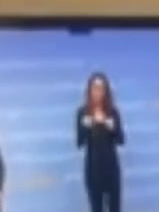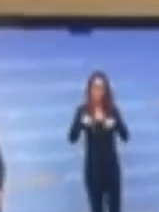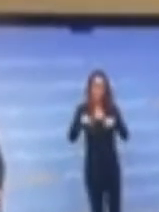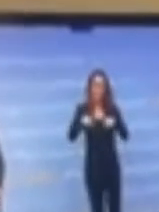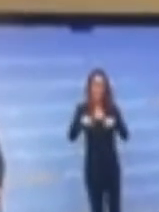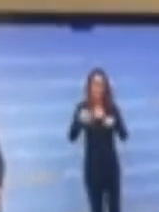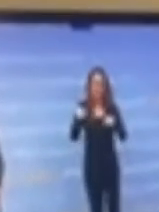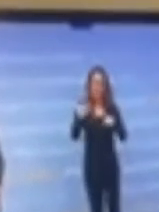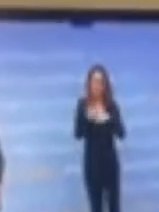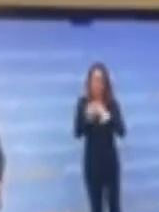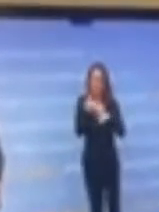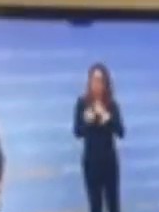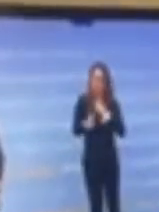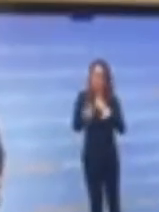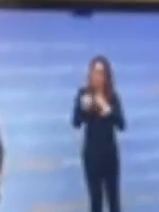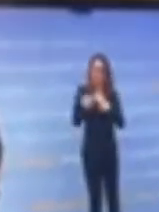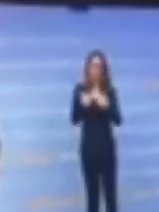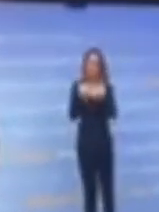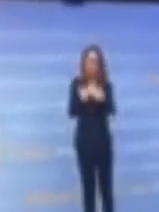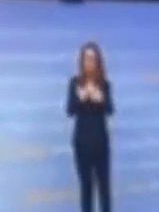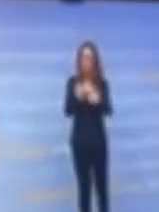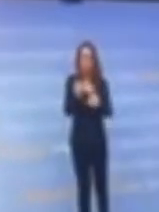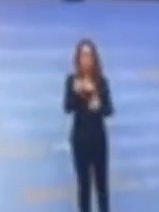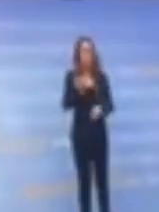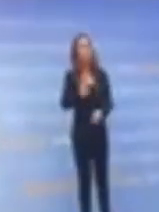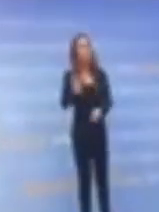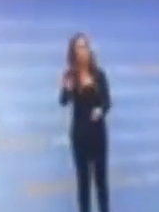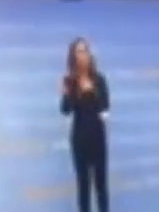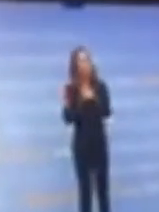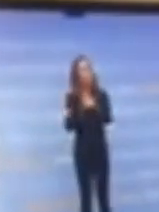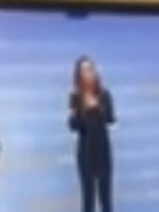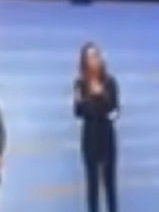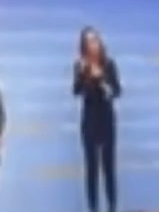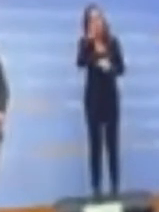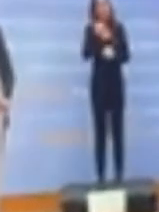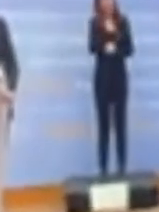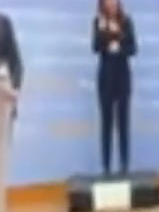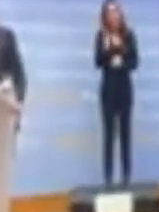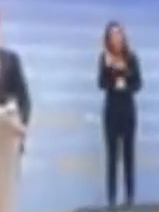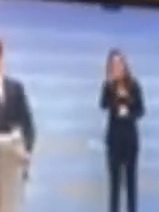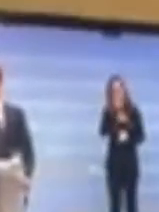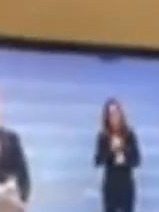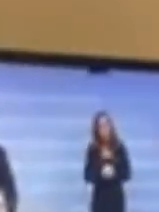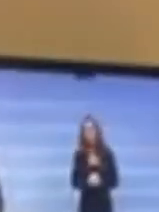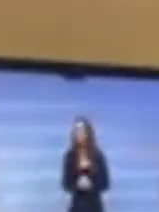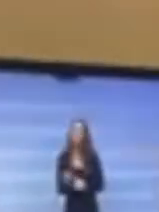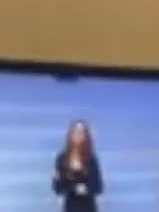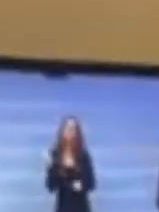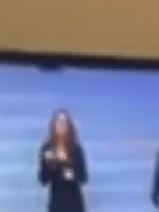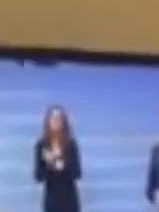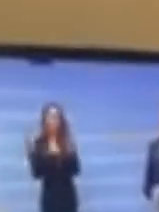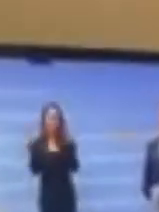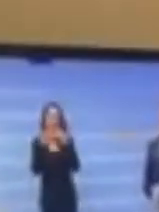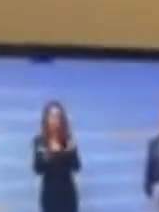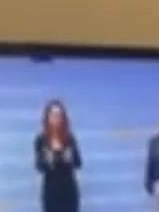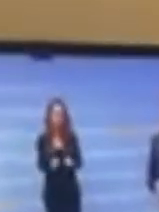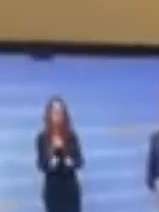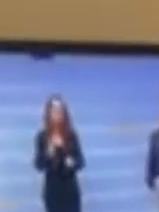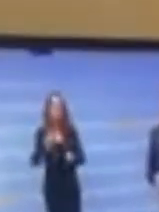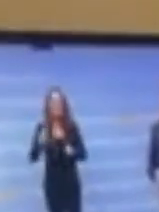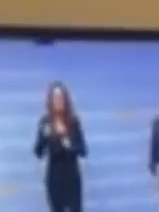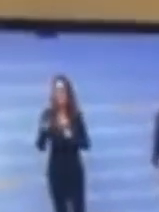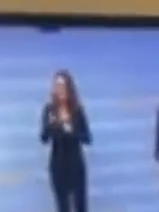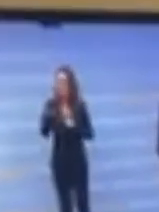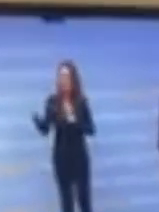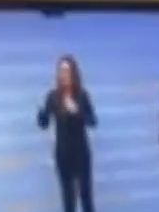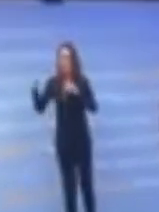Dat staat er niet, dus dan hoop je maar dat iedereen dat goed begrijpt. Ja, sowieso gaat de avondklok alleen er komen als wij ook in de Kamer daar consent over hebben.